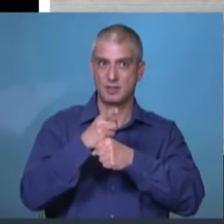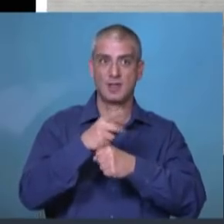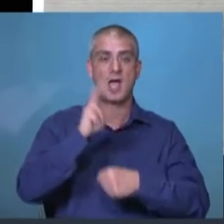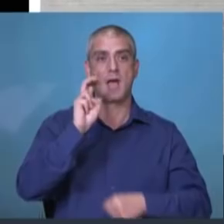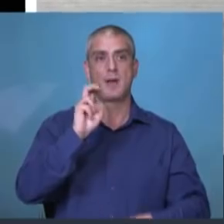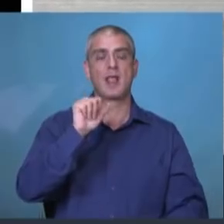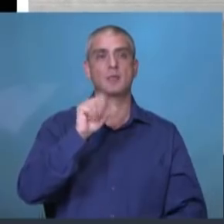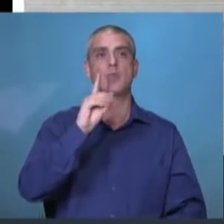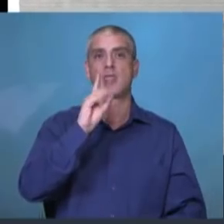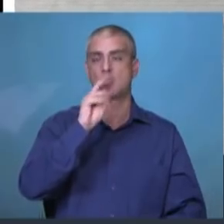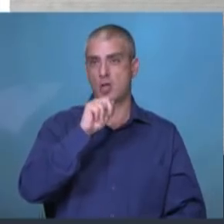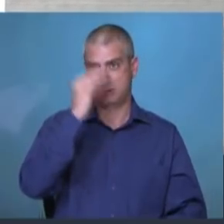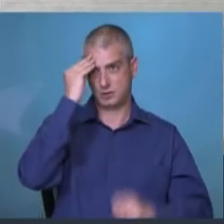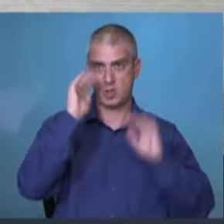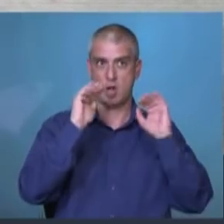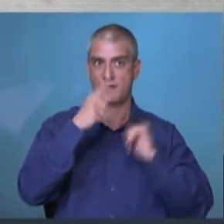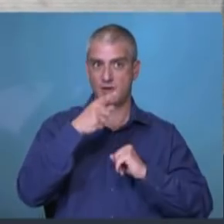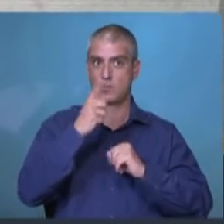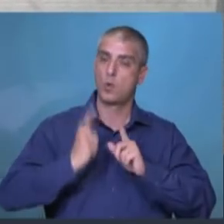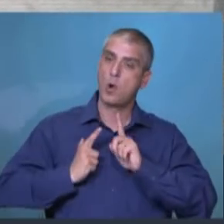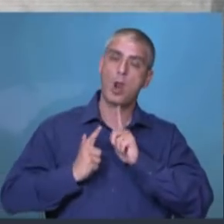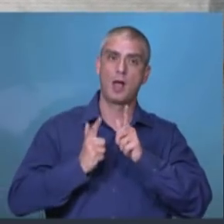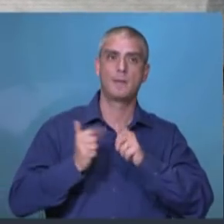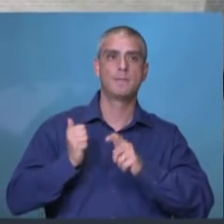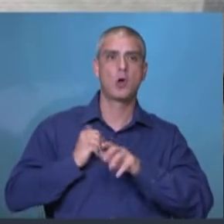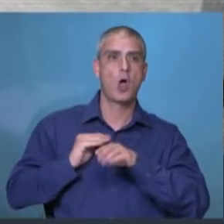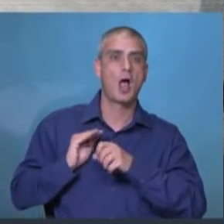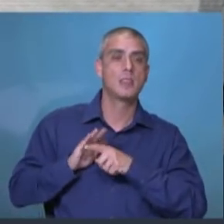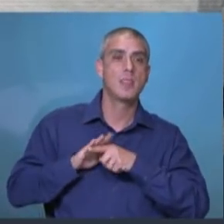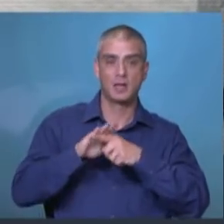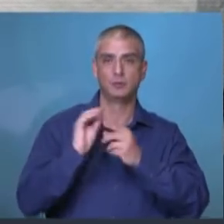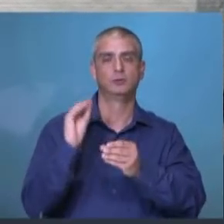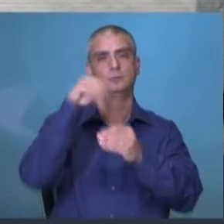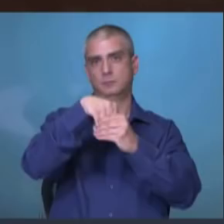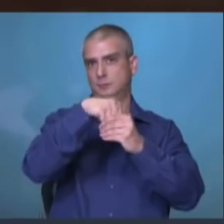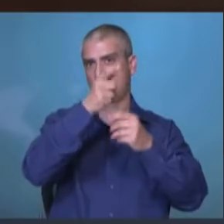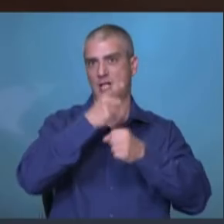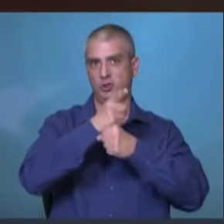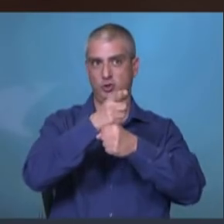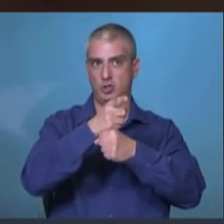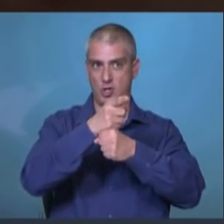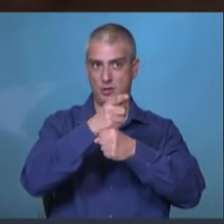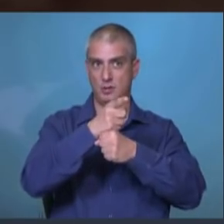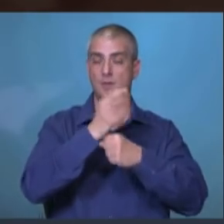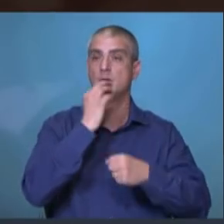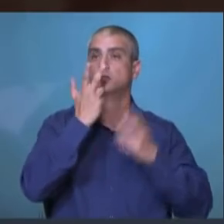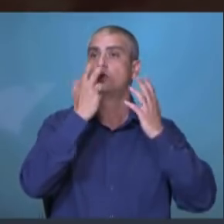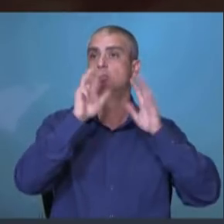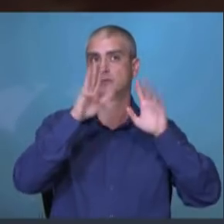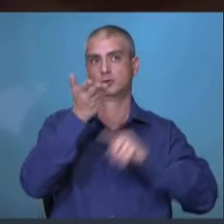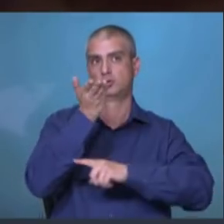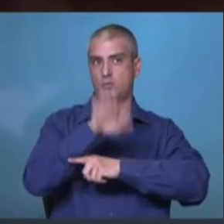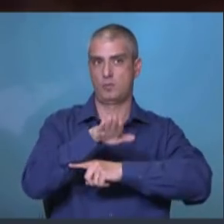אדמונד דדון, זיכרונו לברכה. לוחם בכוח הנגמשים שהצטרף לגדוד השריון. בן 39